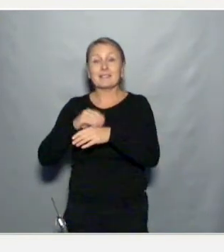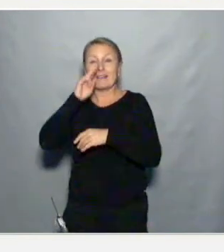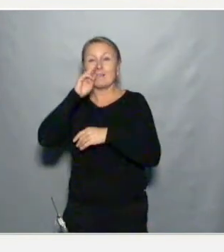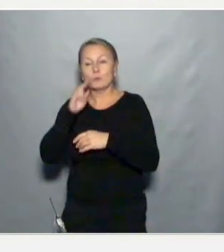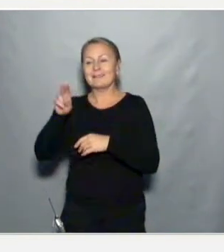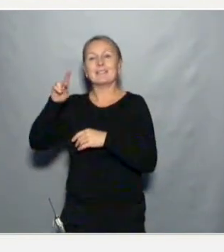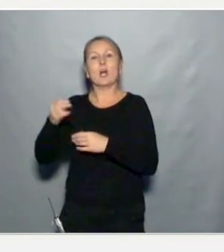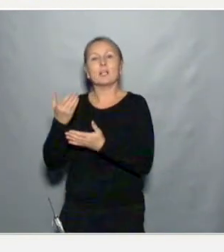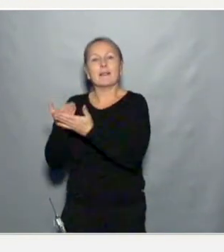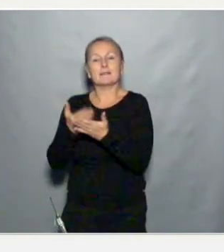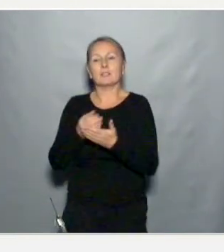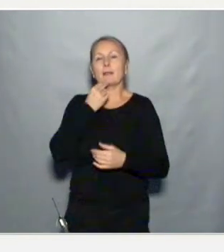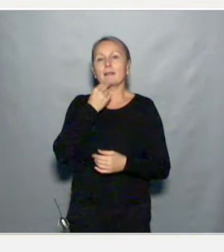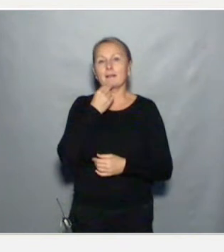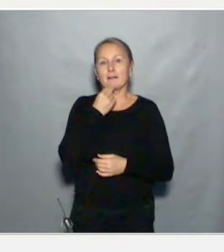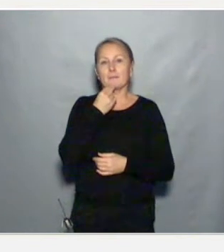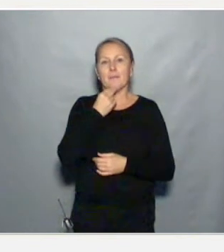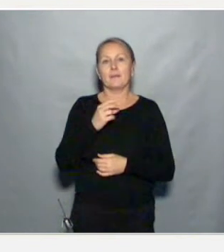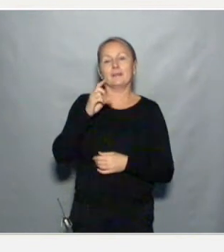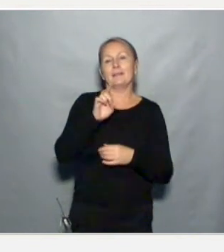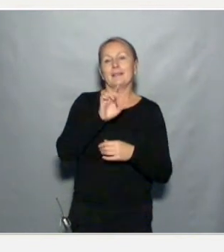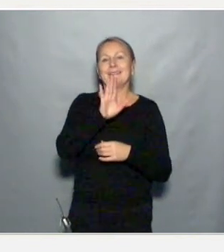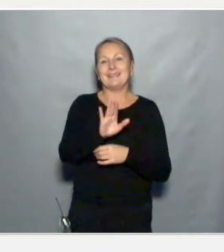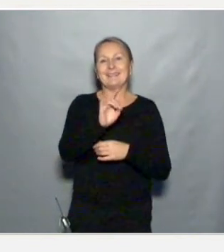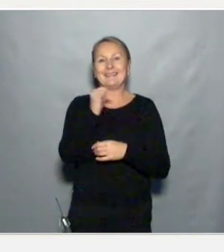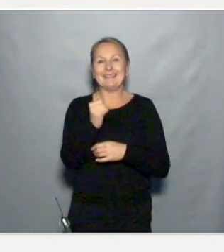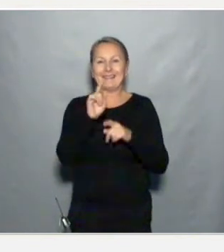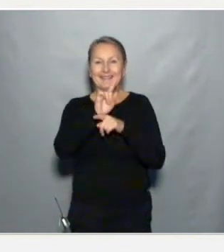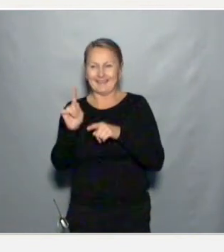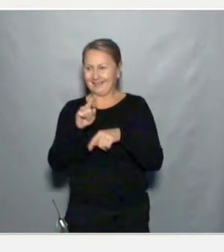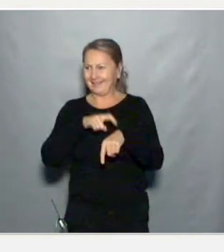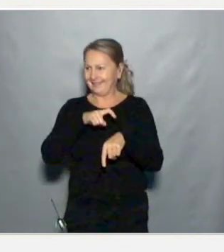eller digital tjänst som heter Dit i tid. Känner ni till den?